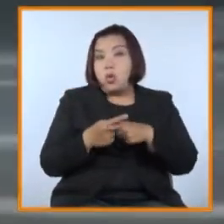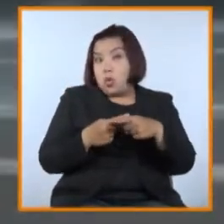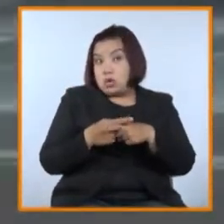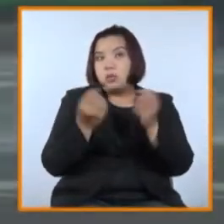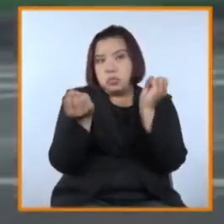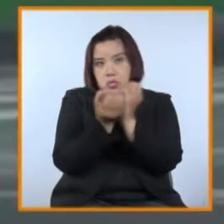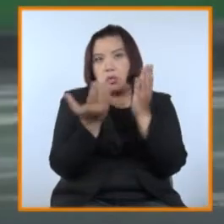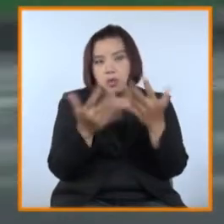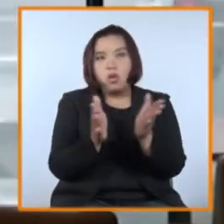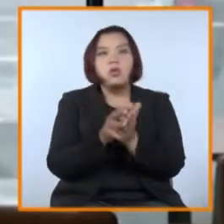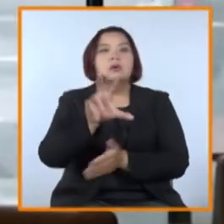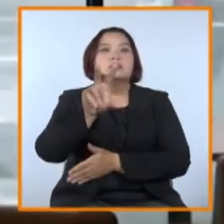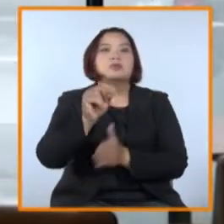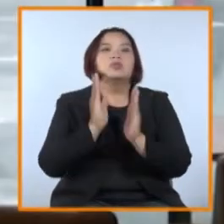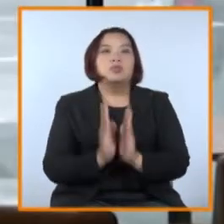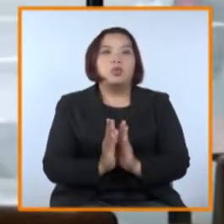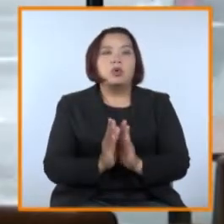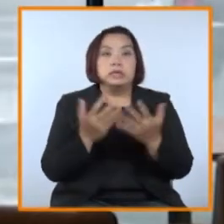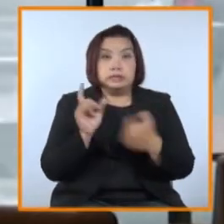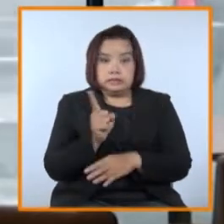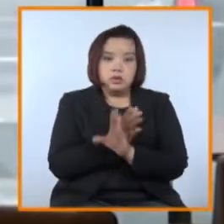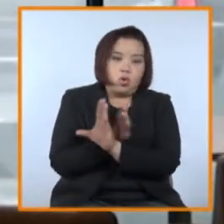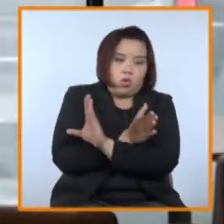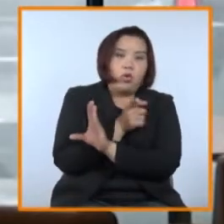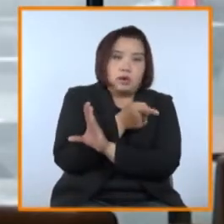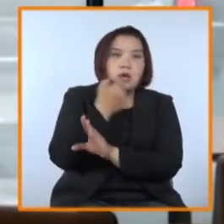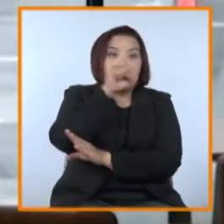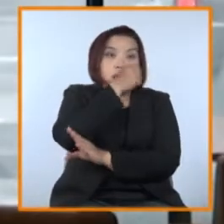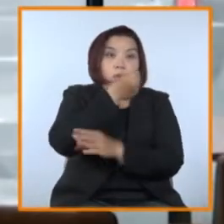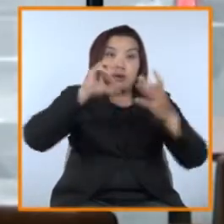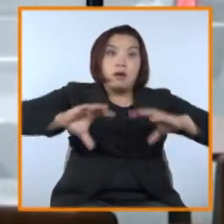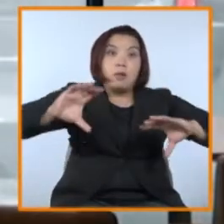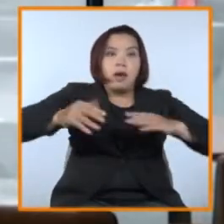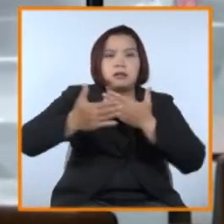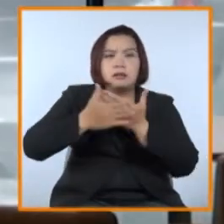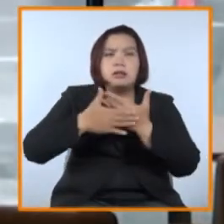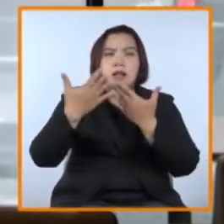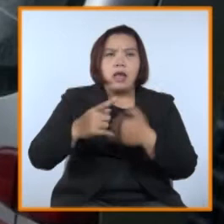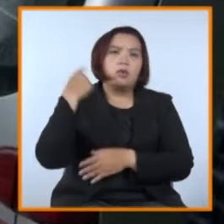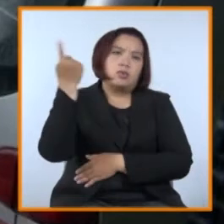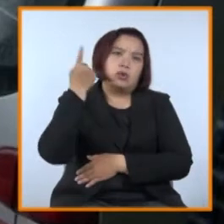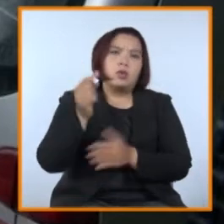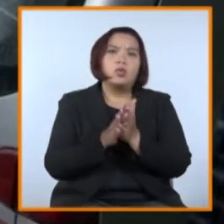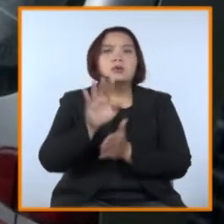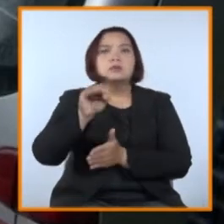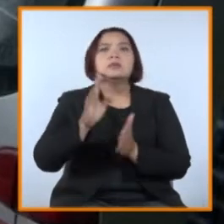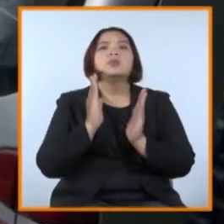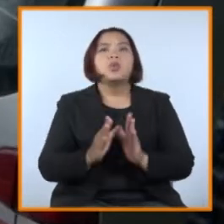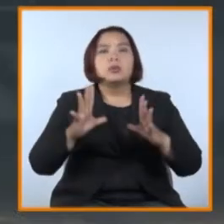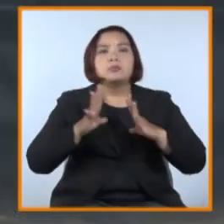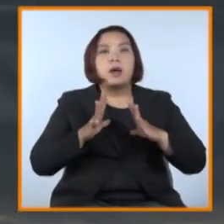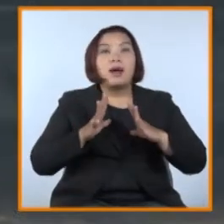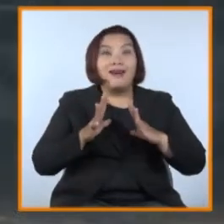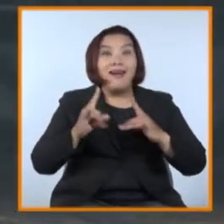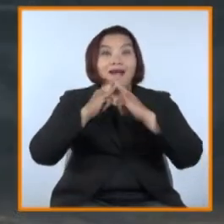กนี้แล้ว30คนด้วยกันซึ่งก่อนหน้านี้ทางการมีการอพยพนักท่องเที่ยวกว่า 4,000 คนไปยังพื้นที่ปลอดภัยบนเกาะกรีนและเกา